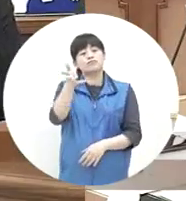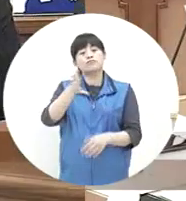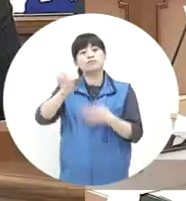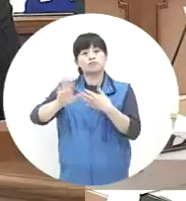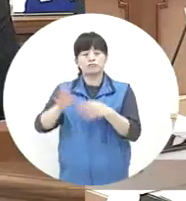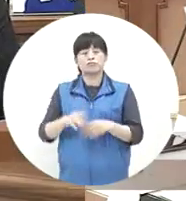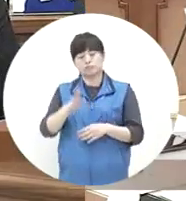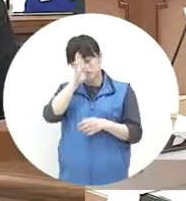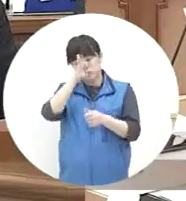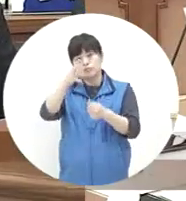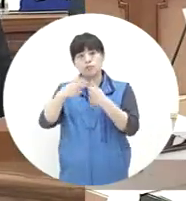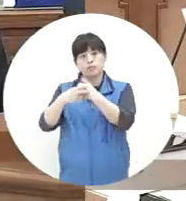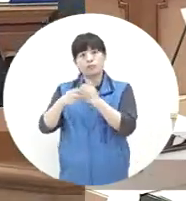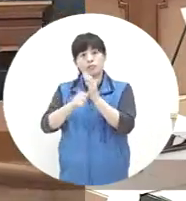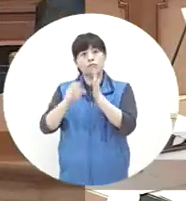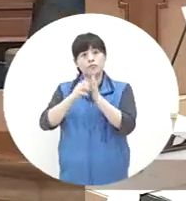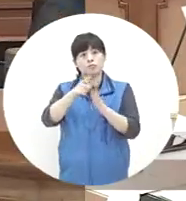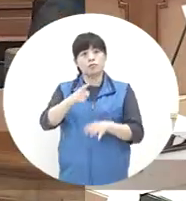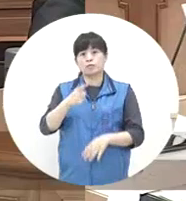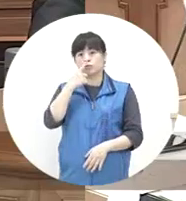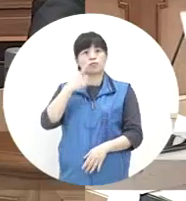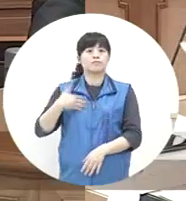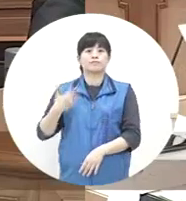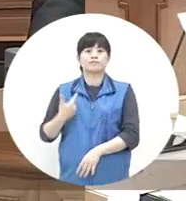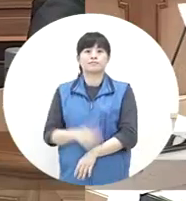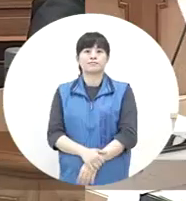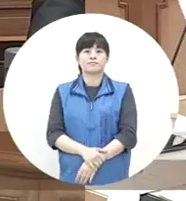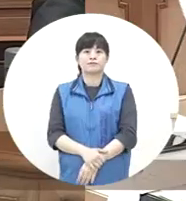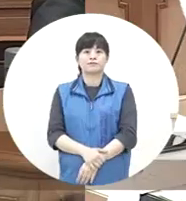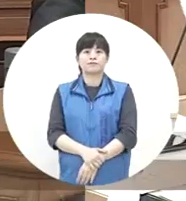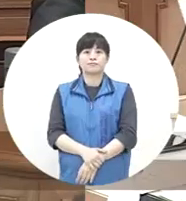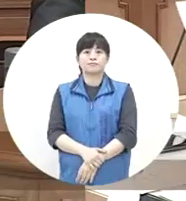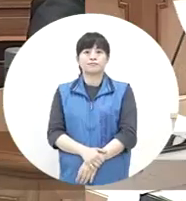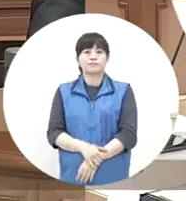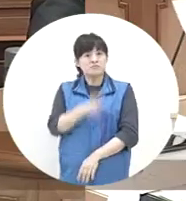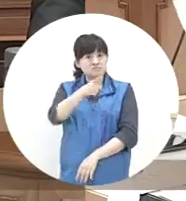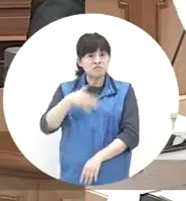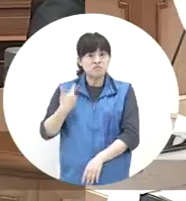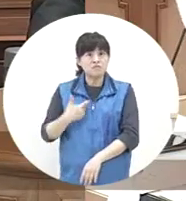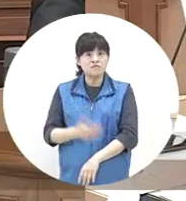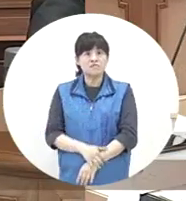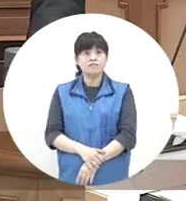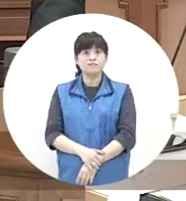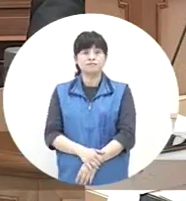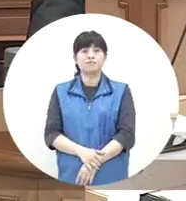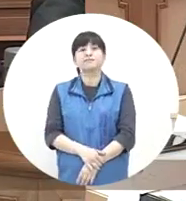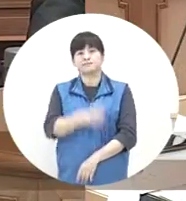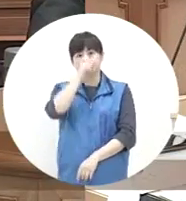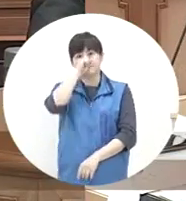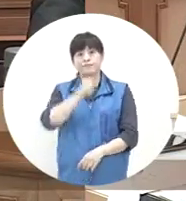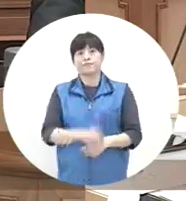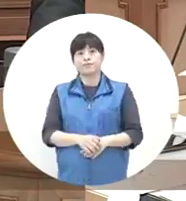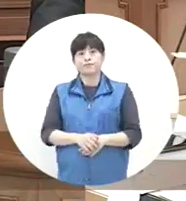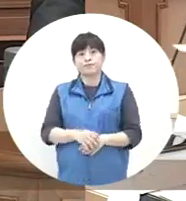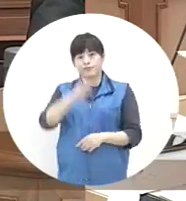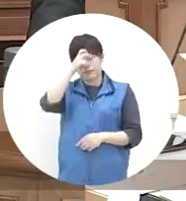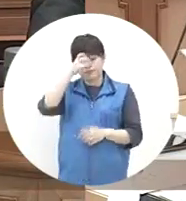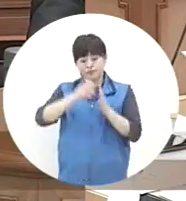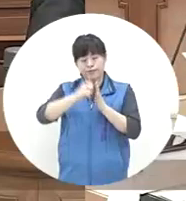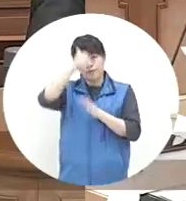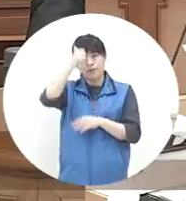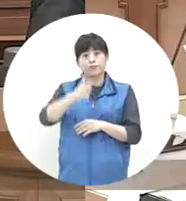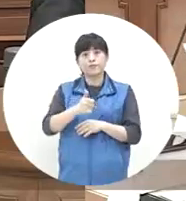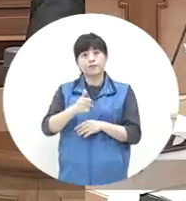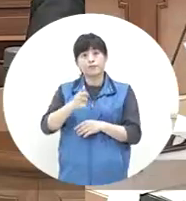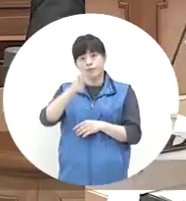问我们的卫生局局长知不知道这件事情？ 不知道。 你不知道？ 对。 好，那我们警察局局长至少警